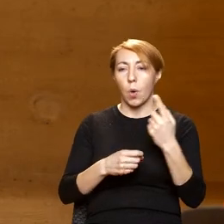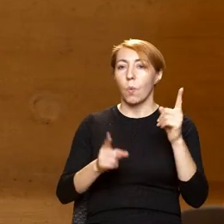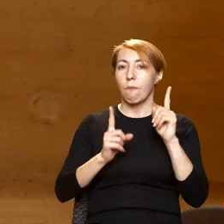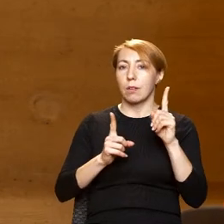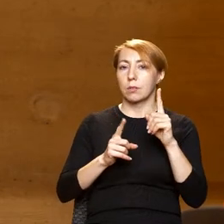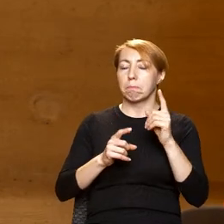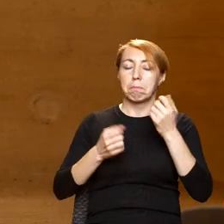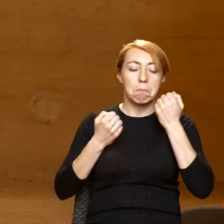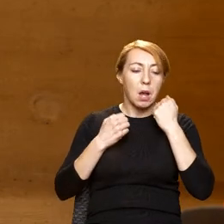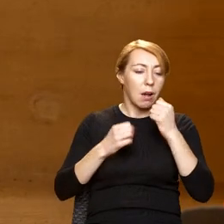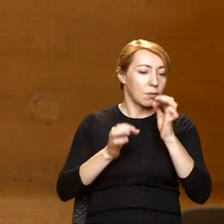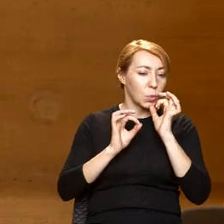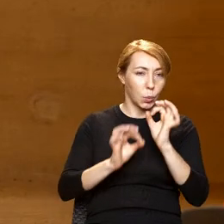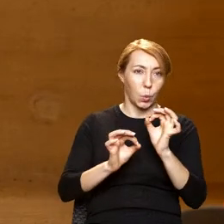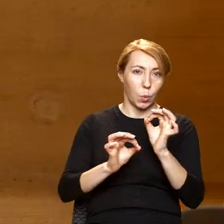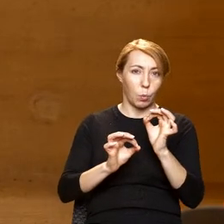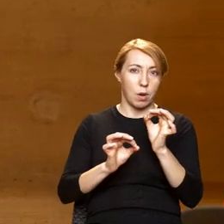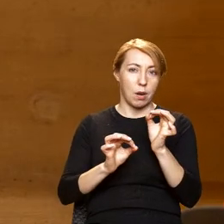nie